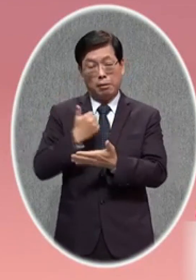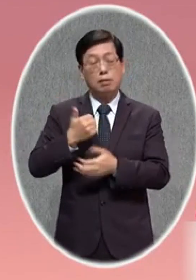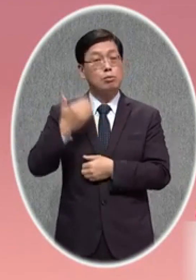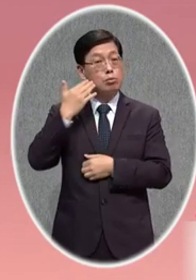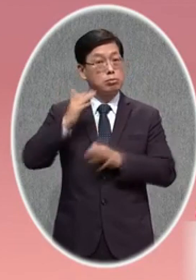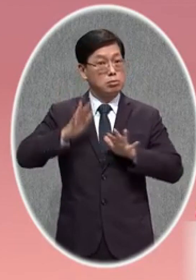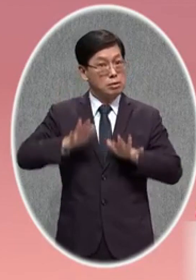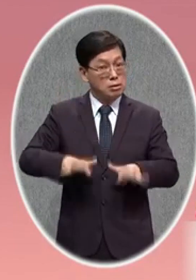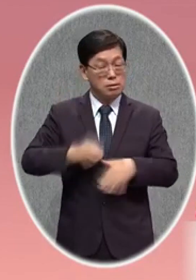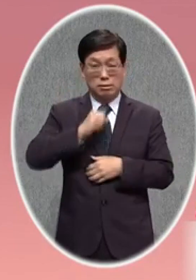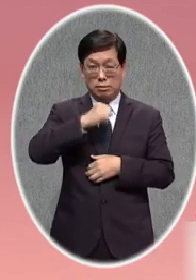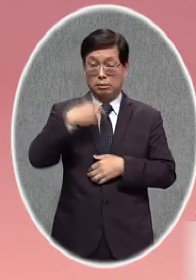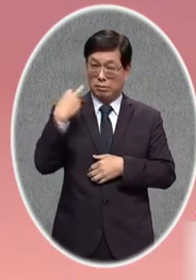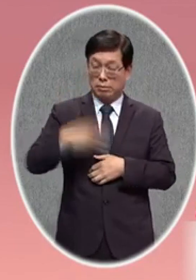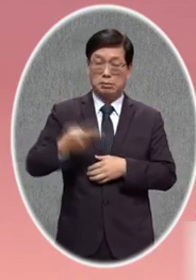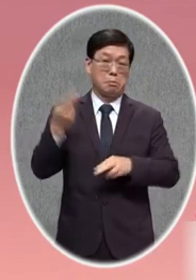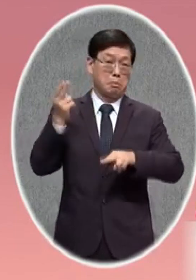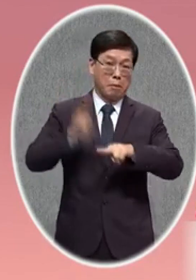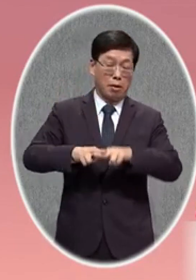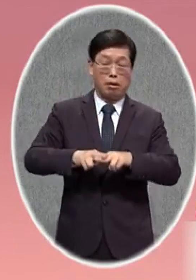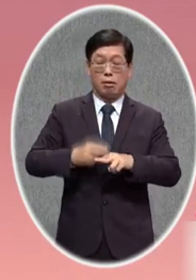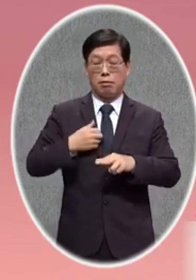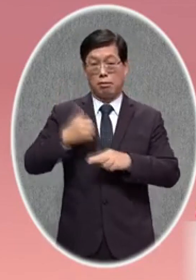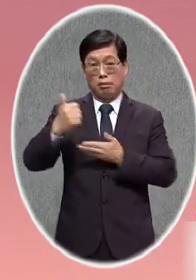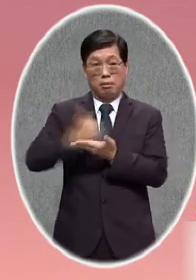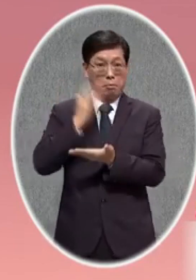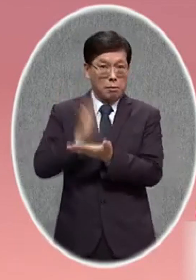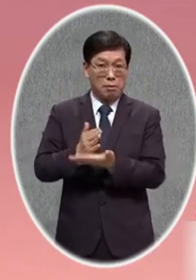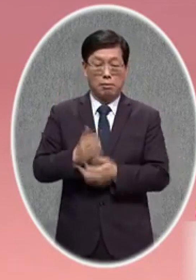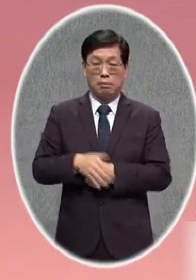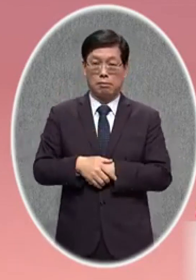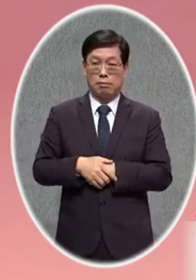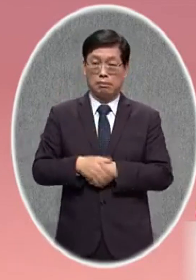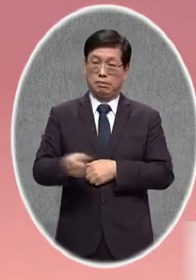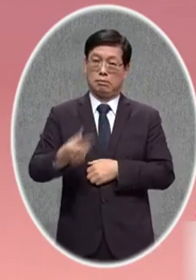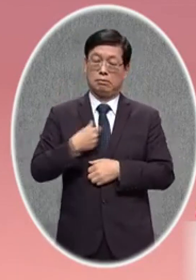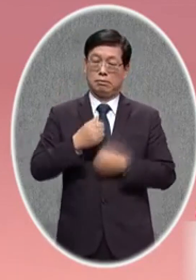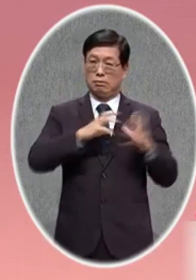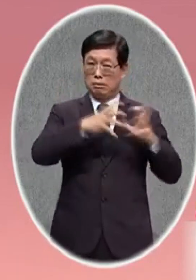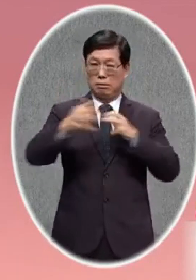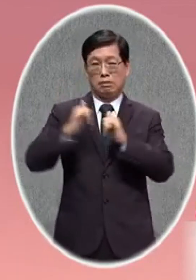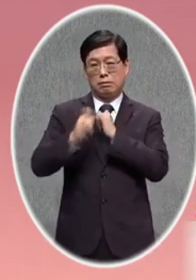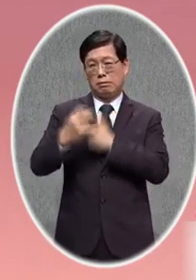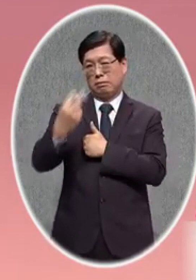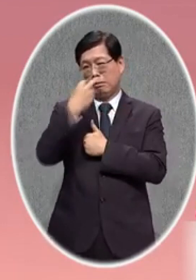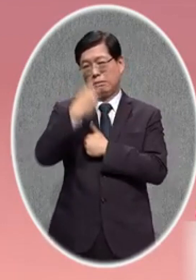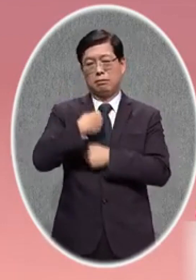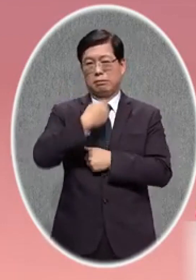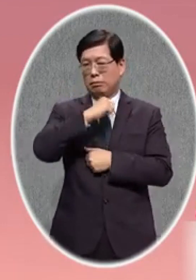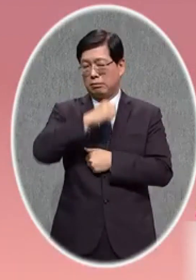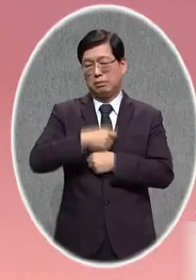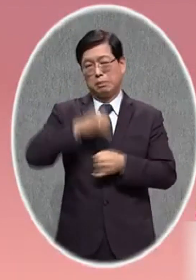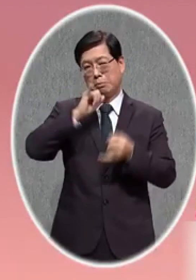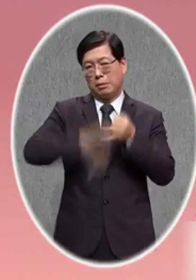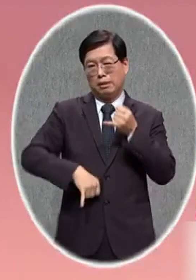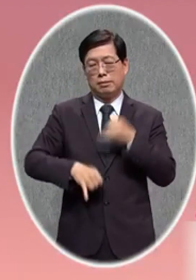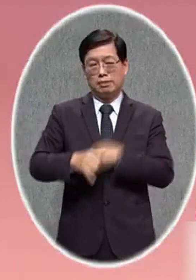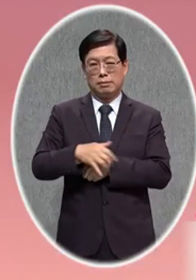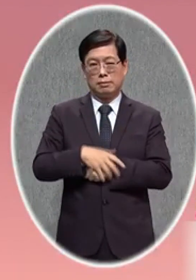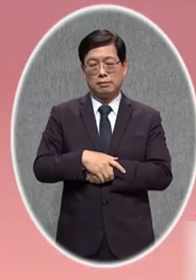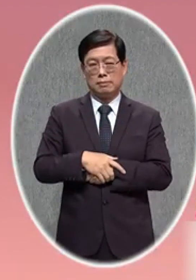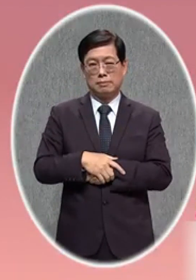如果现在台湾禁止我们进口，那会让国际社会觉得台湾失信